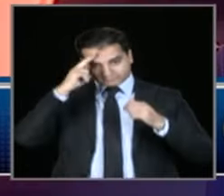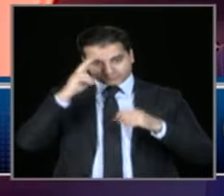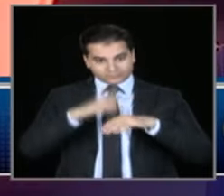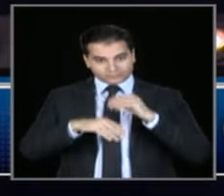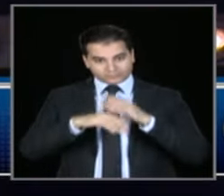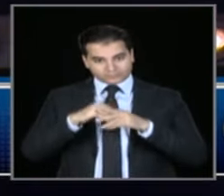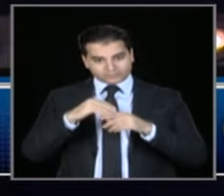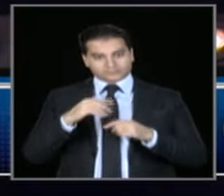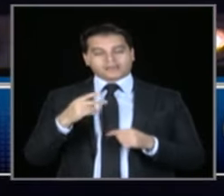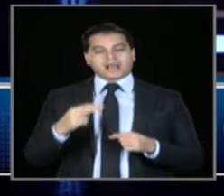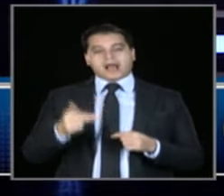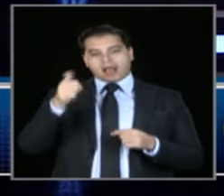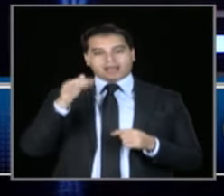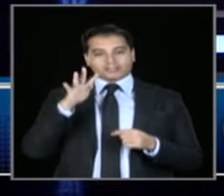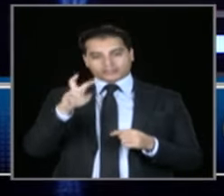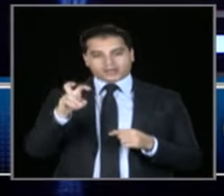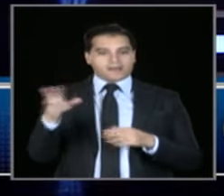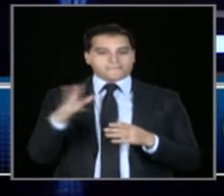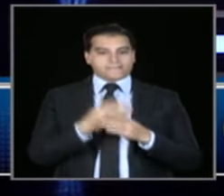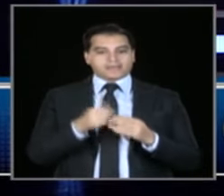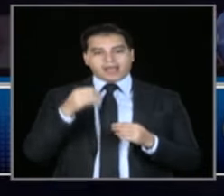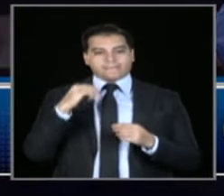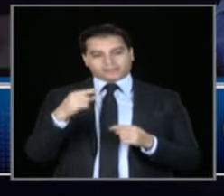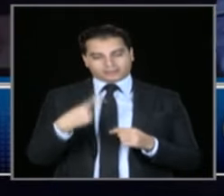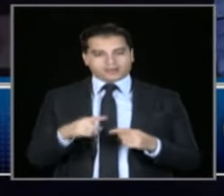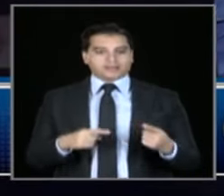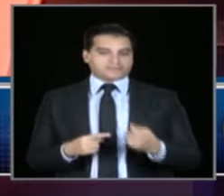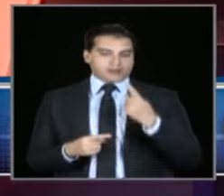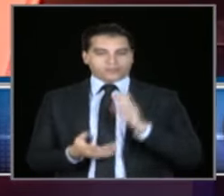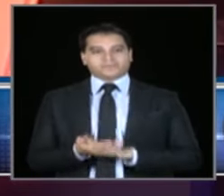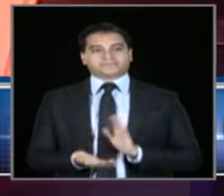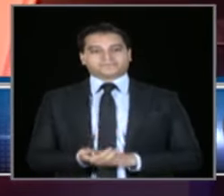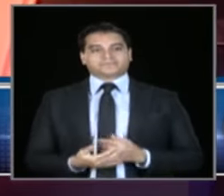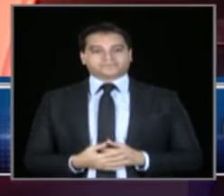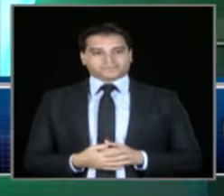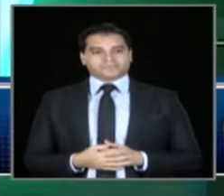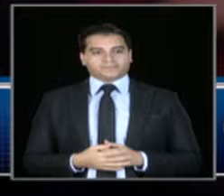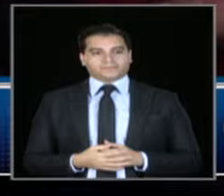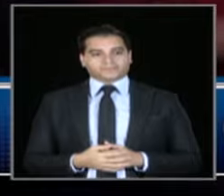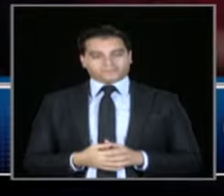عائشة بن أحمد. عائشة بن أحمد طبعا الهرف الأول،